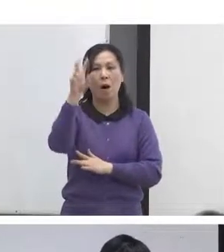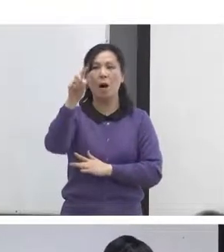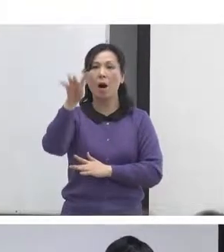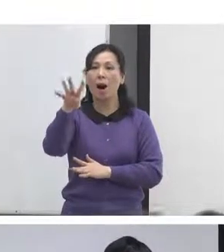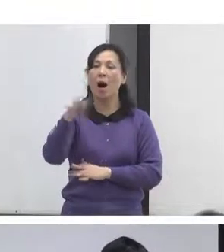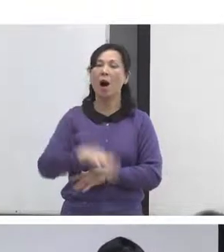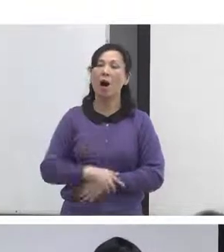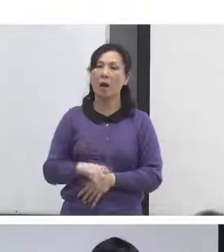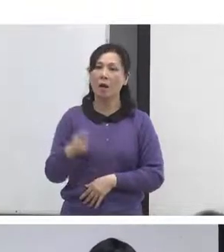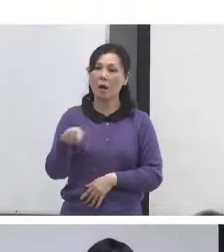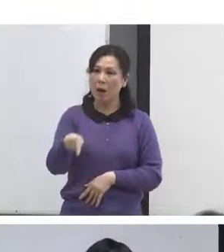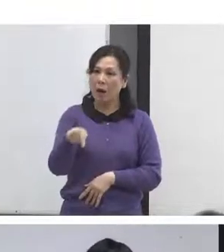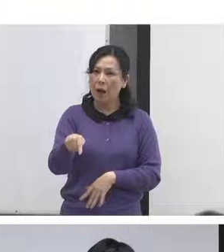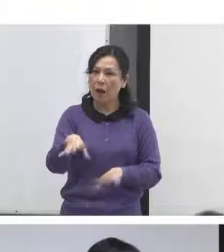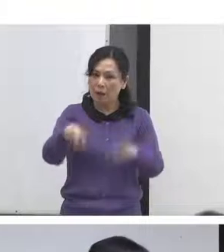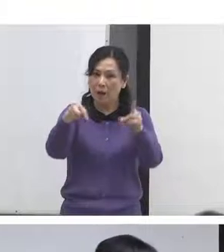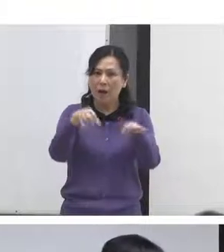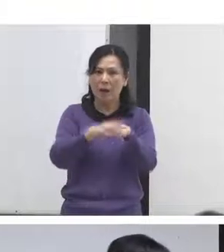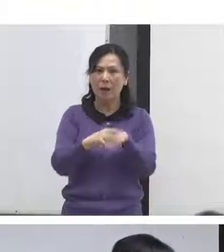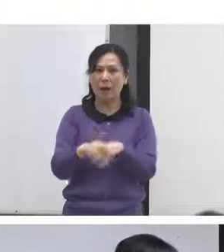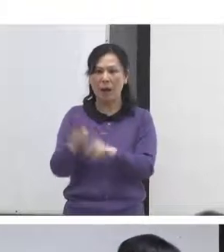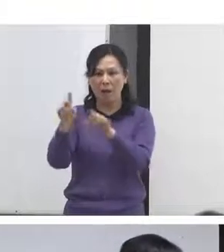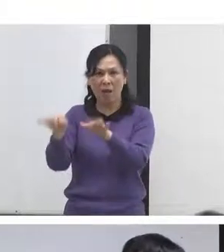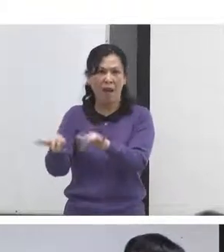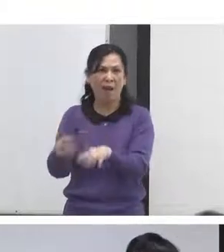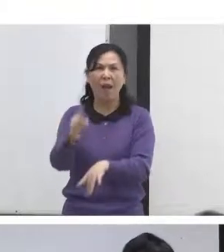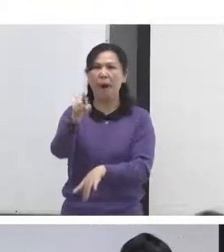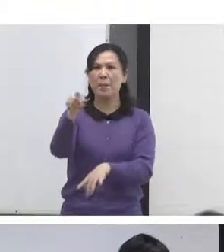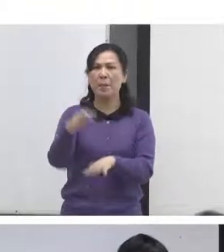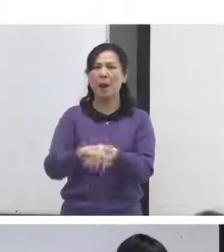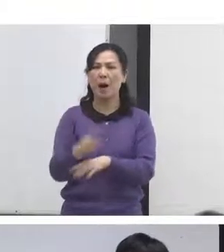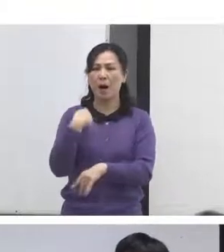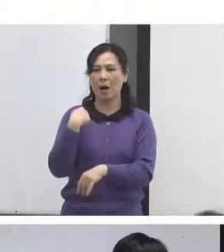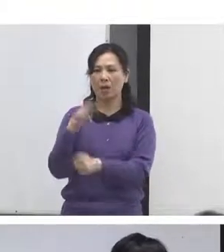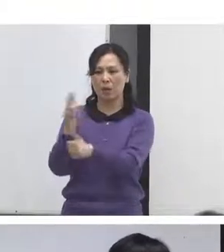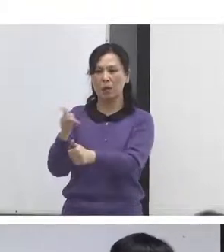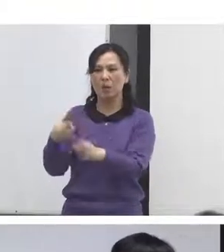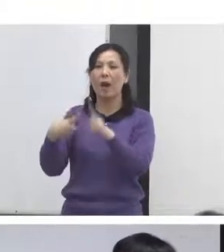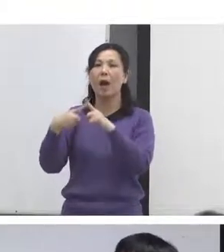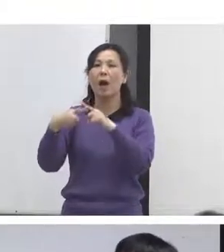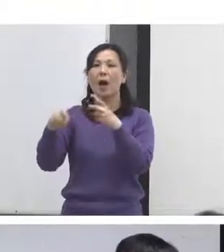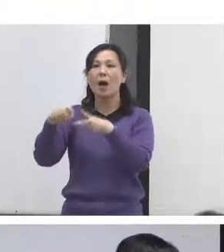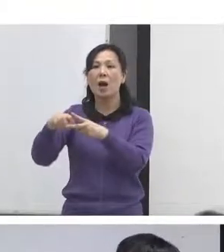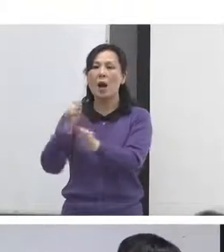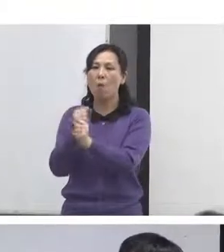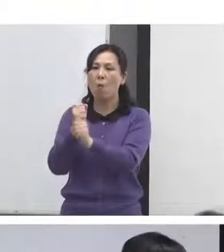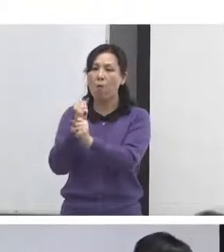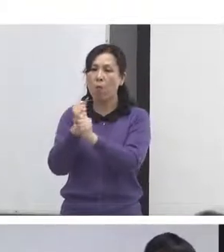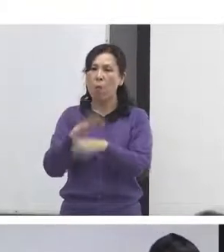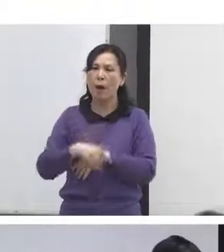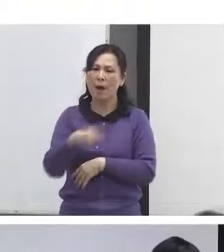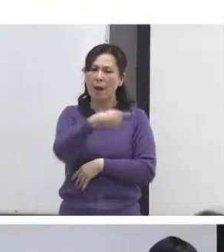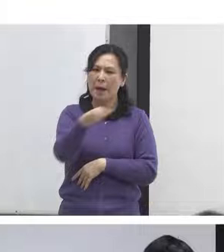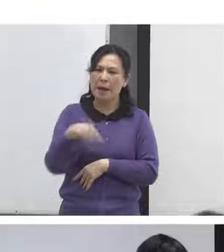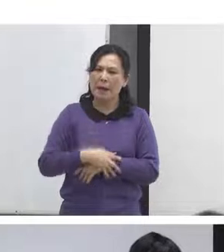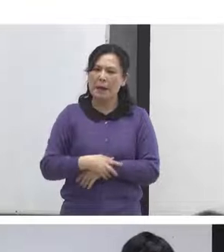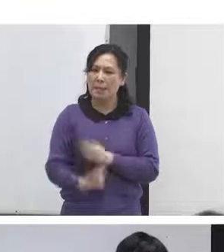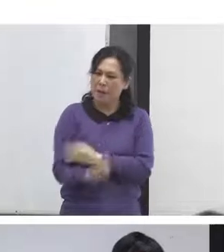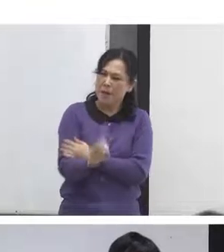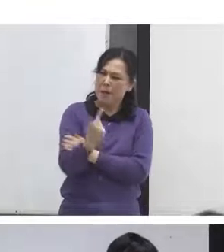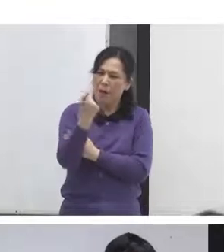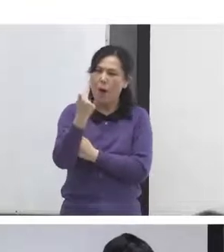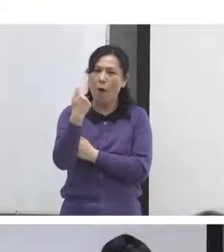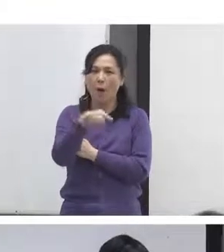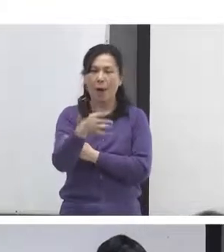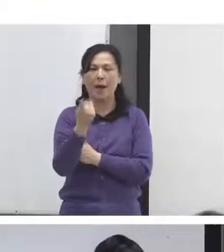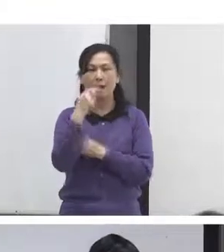系统可以衔接上来协助这件事情，所以一开始几乎都是工人作业。那他们那个时候就是有压力，说我们要尽快的推出一个系统，